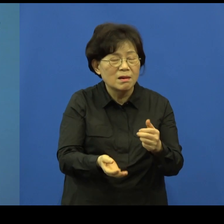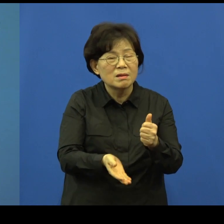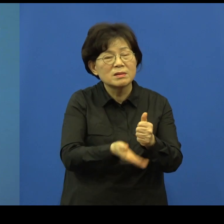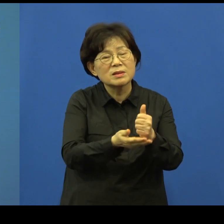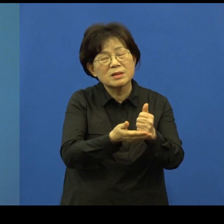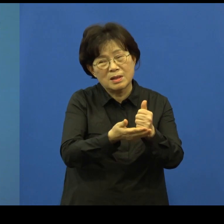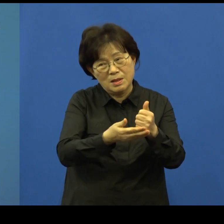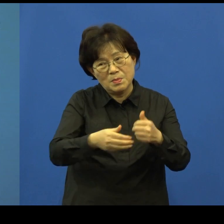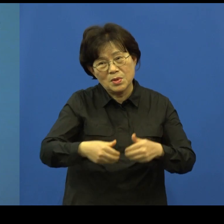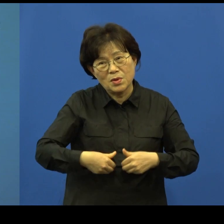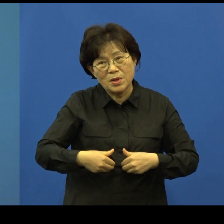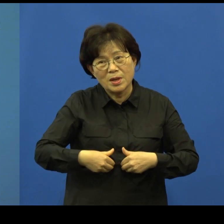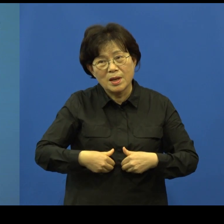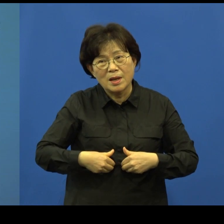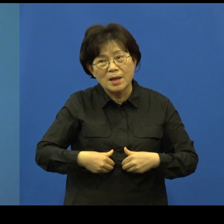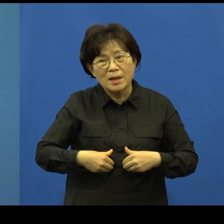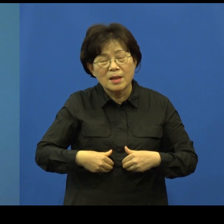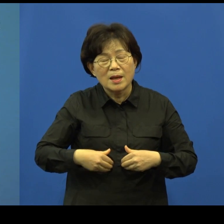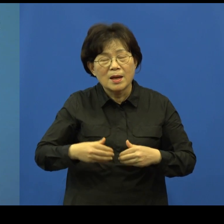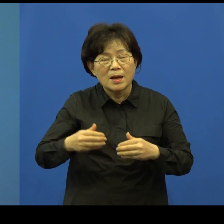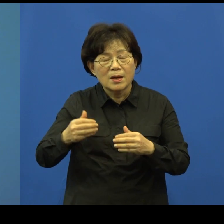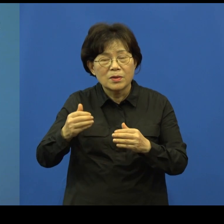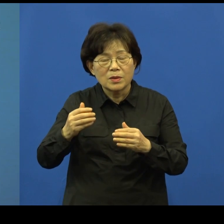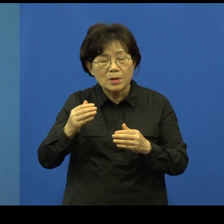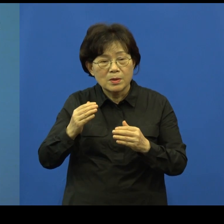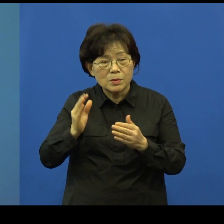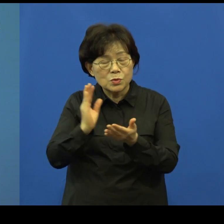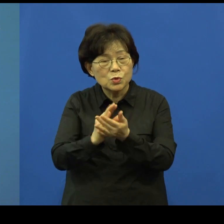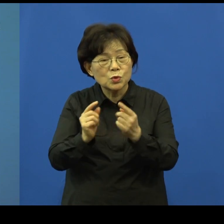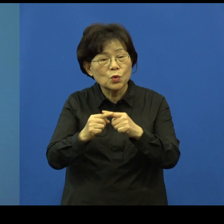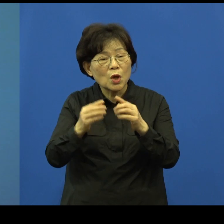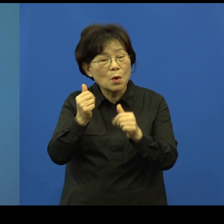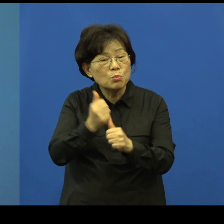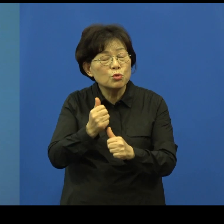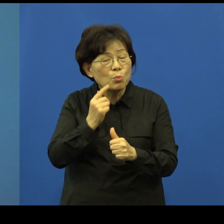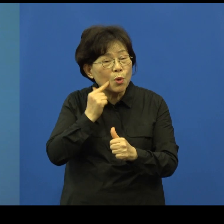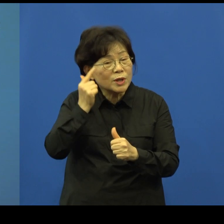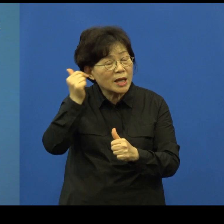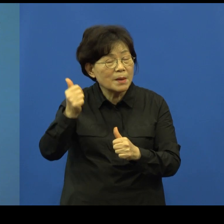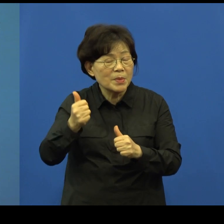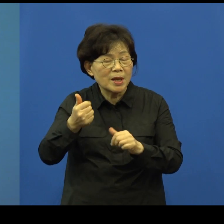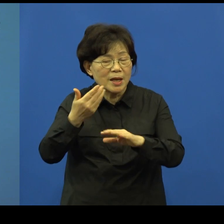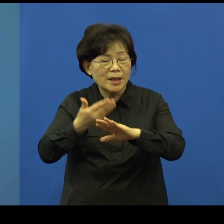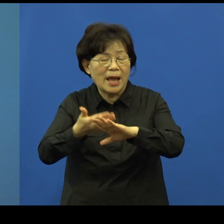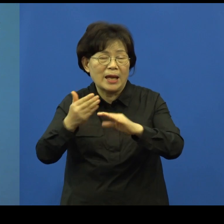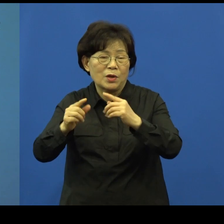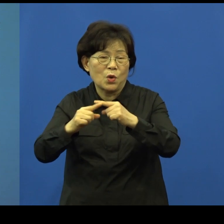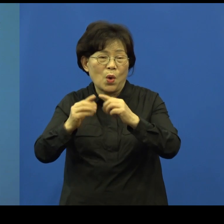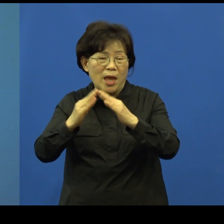우리 담임으로 나간 목사님들을, 우리 교회 담임으로 나간 목사님들 가끔 만나거든요.